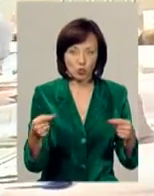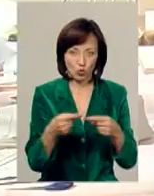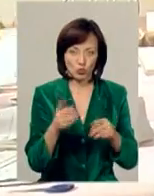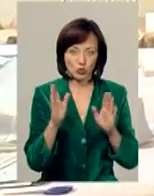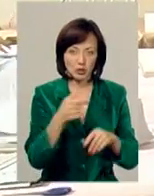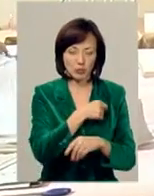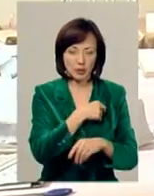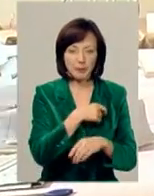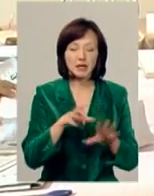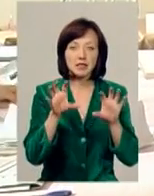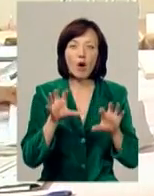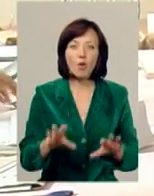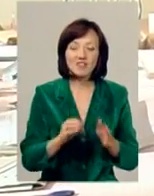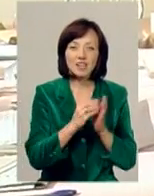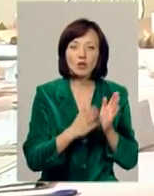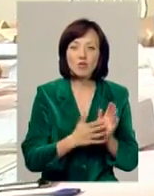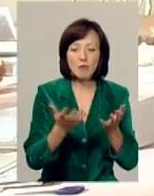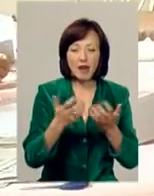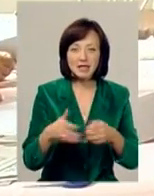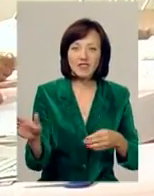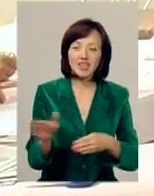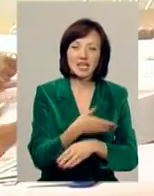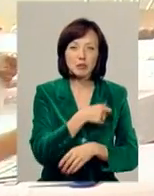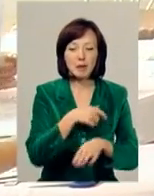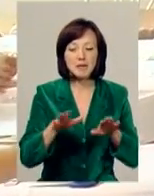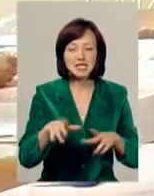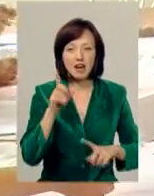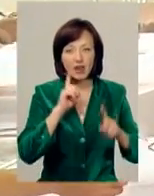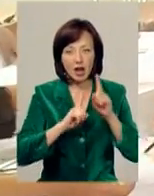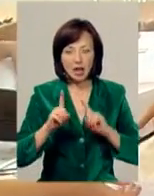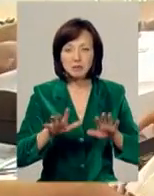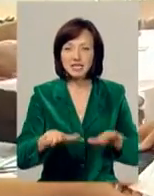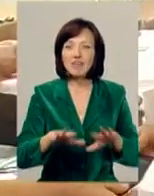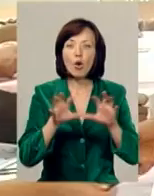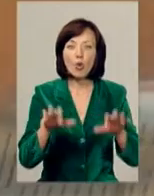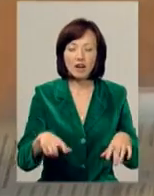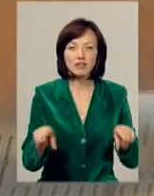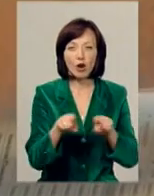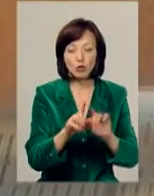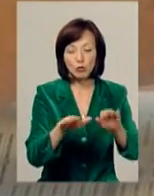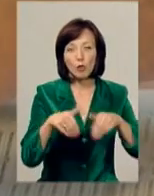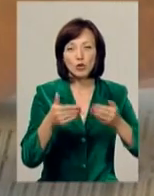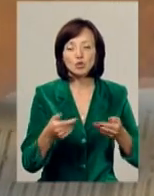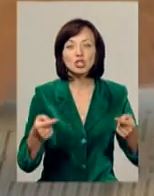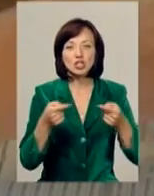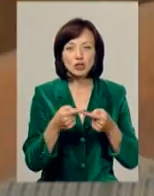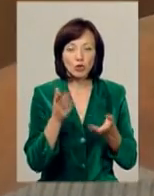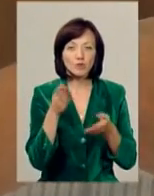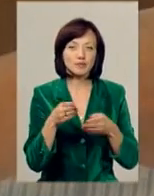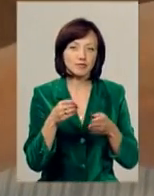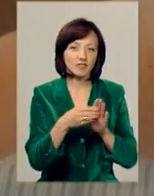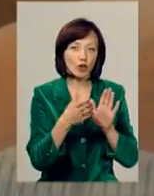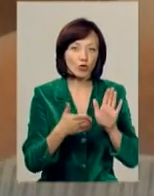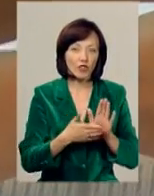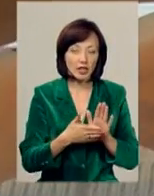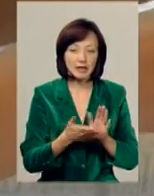того закон встановлює механізм відкликання депутатів місцевих рад та місцевих голів у ньому також пропонується чітко встановити кількісний